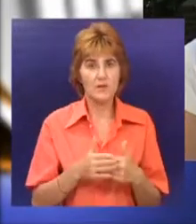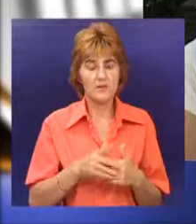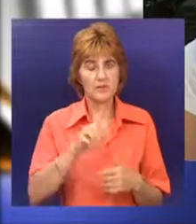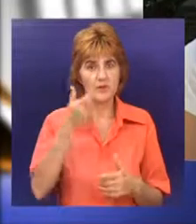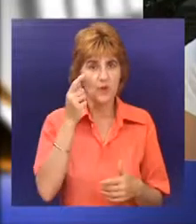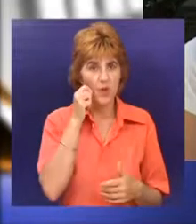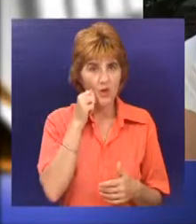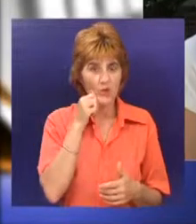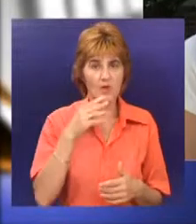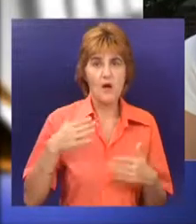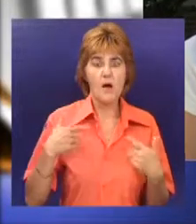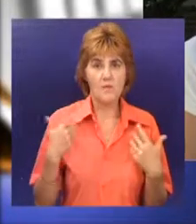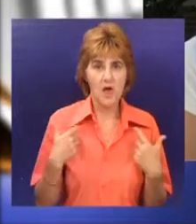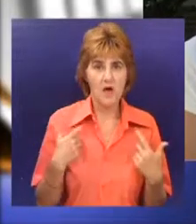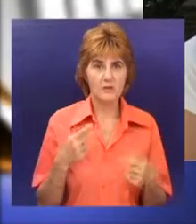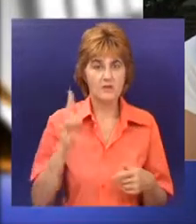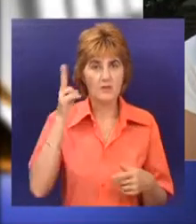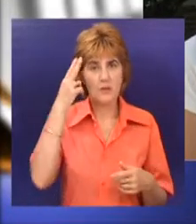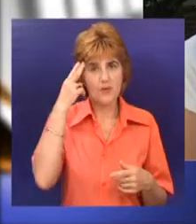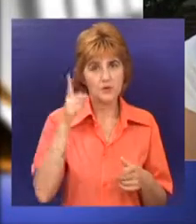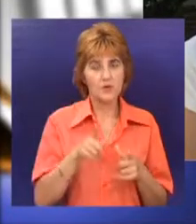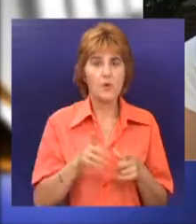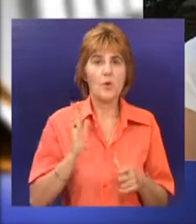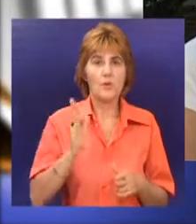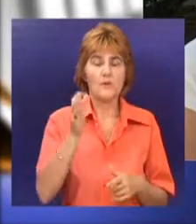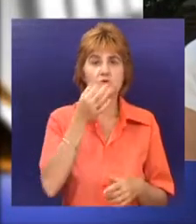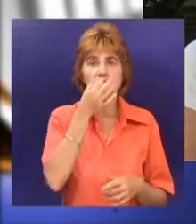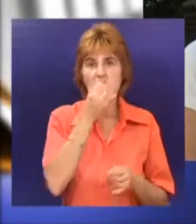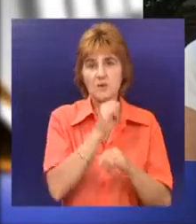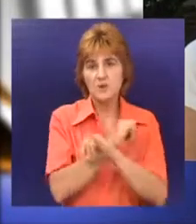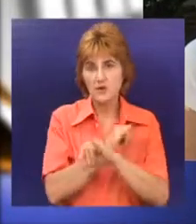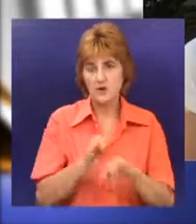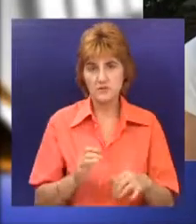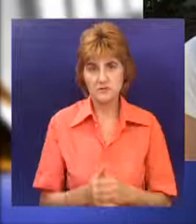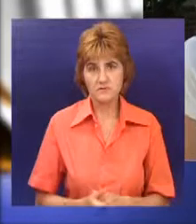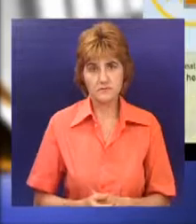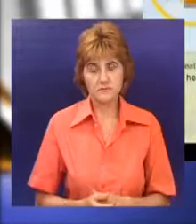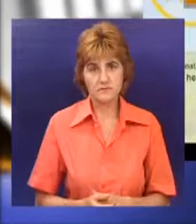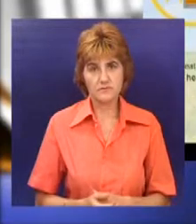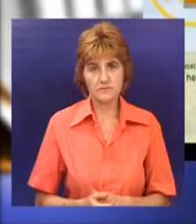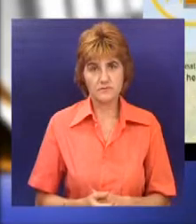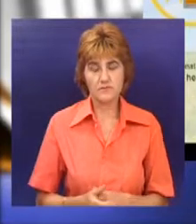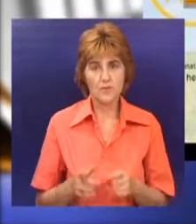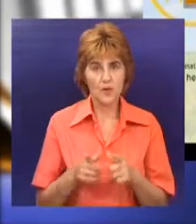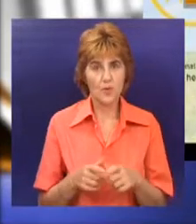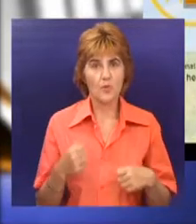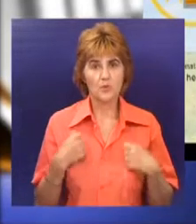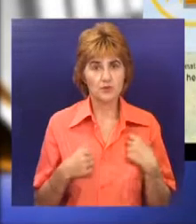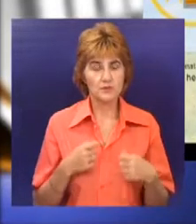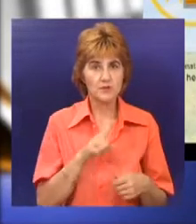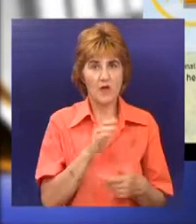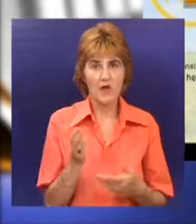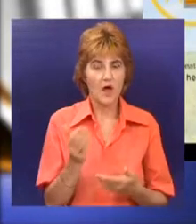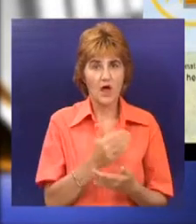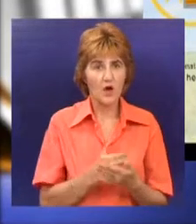od strane AIZEK-a, Odgovorni mladi od Država budućnost, našao u finalu među tri najbolje u Srbiji. U Subotici se još